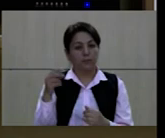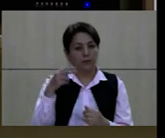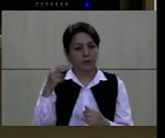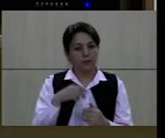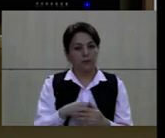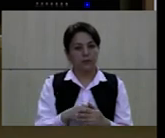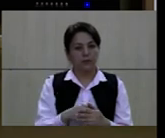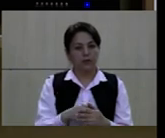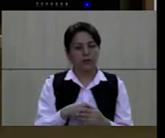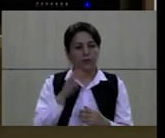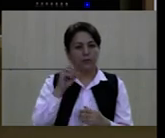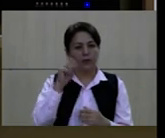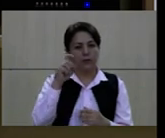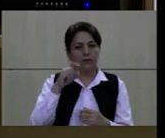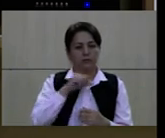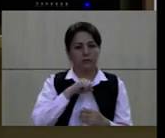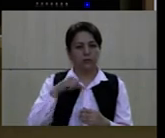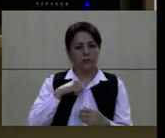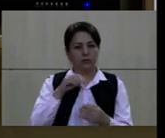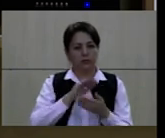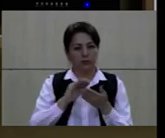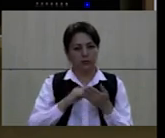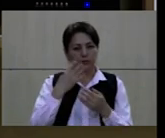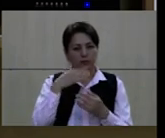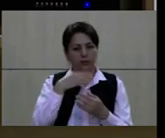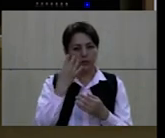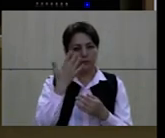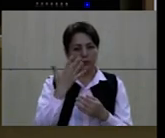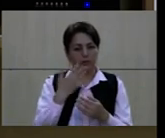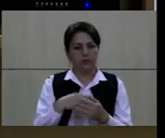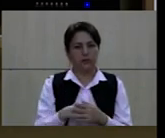Barobar. Maxrajini o'zini yozamiz.